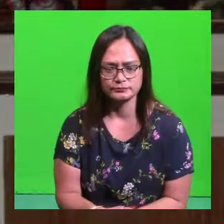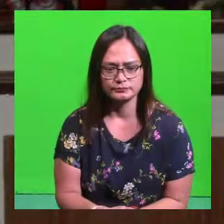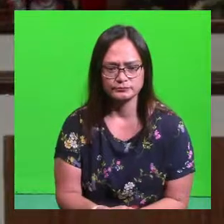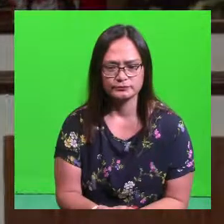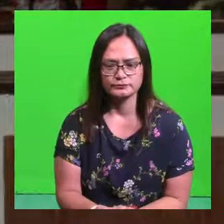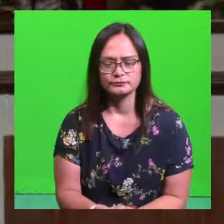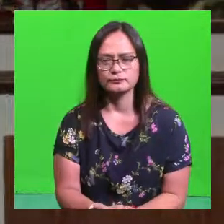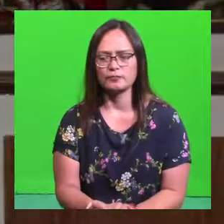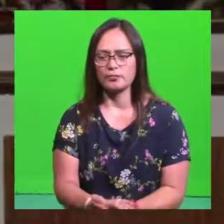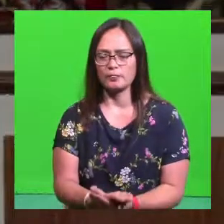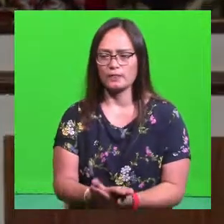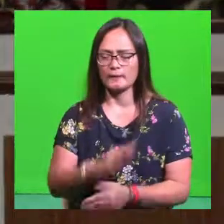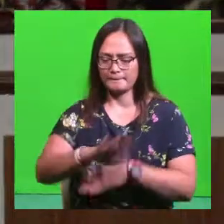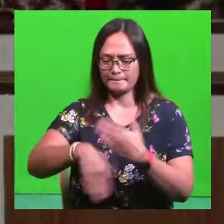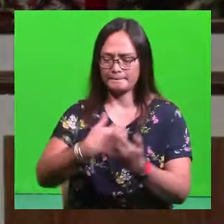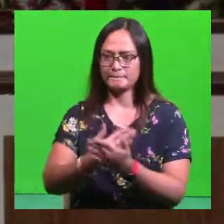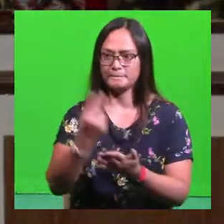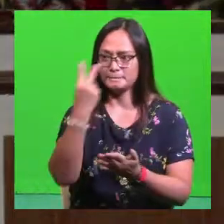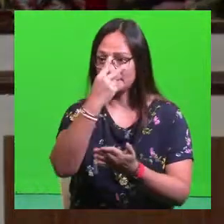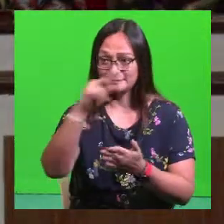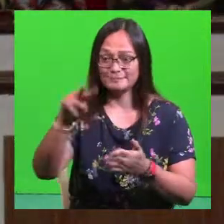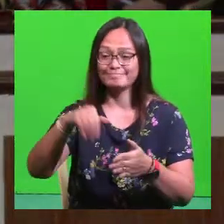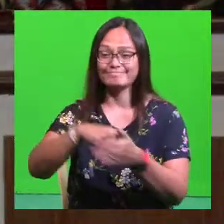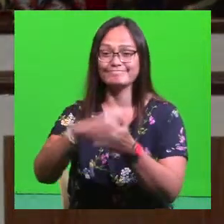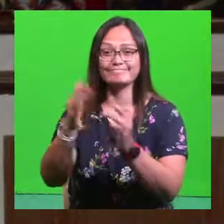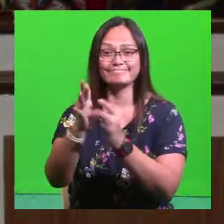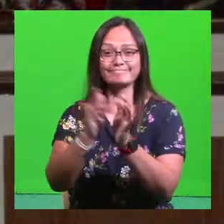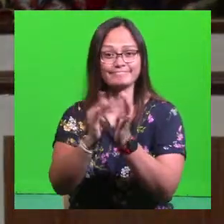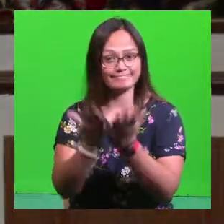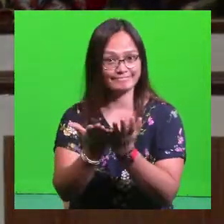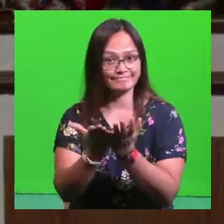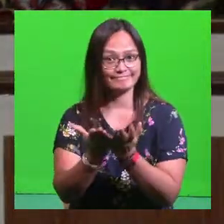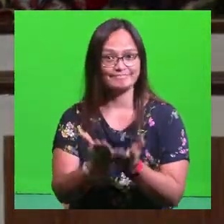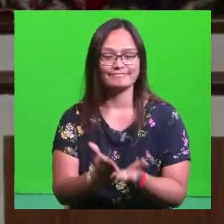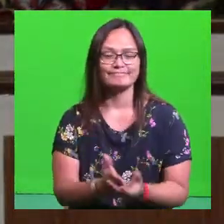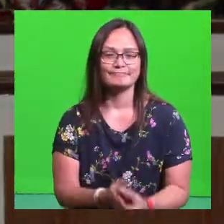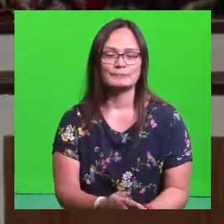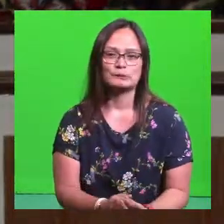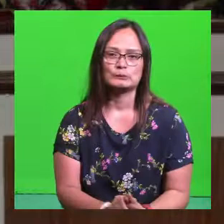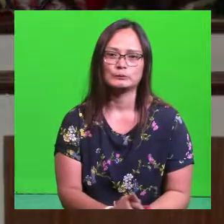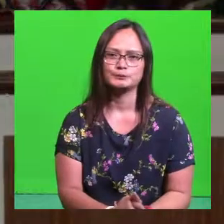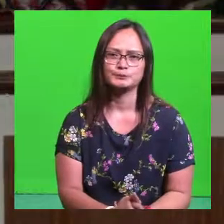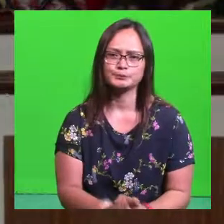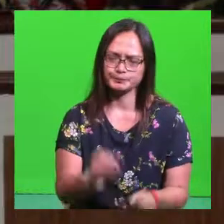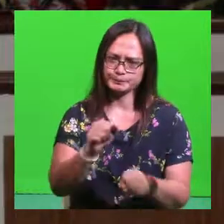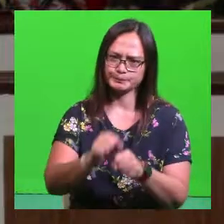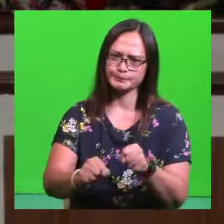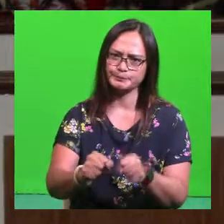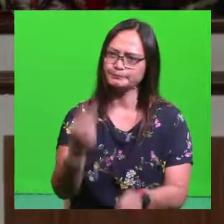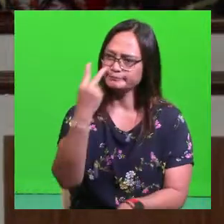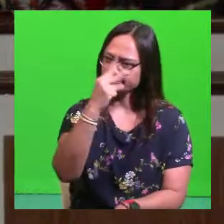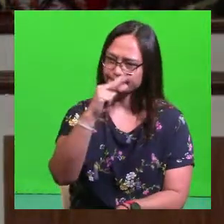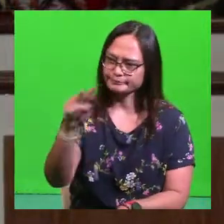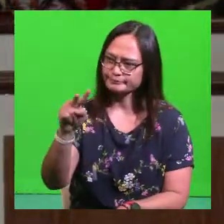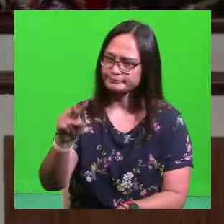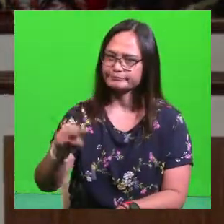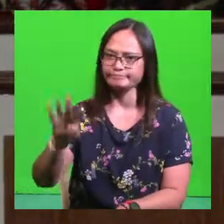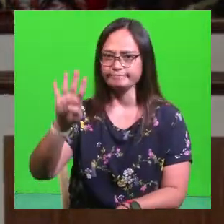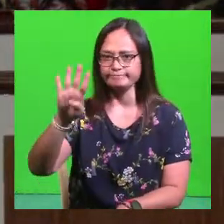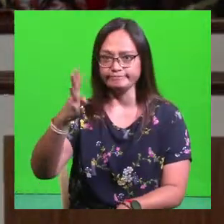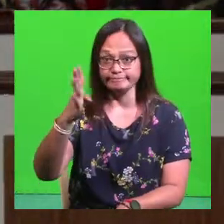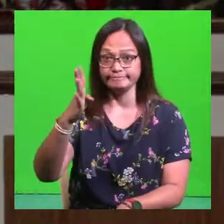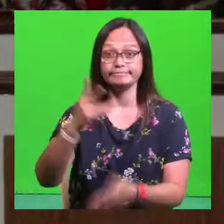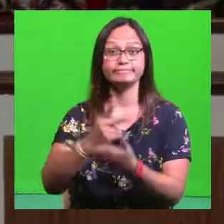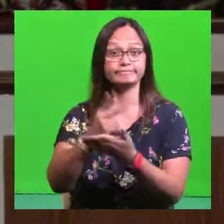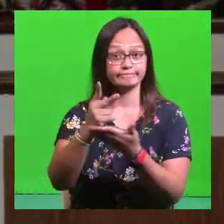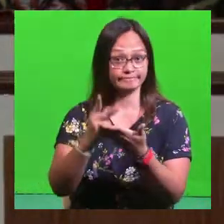kayo? Would you say amen? So tingnan po natin, apat na bahagi ang nais nating maunawaan. Ano ba